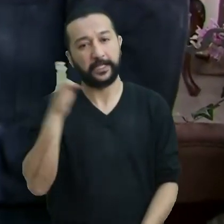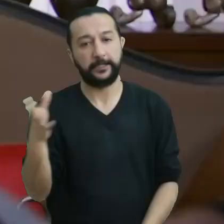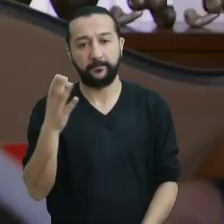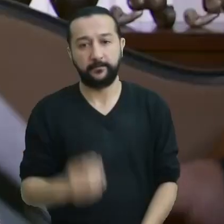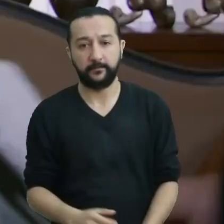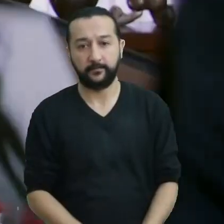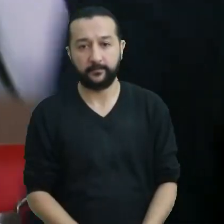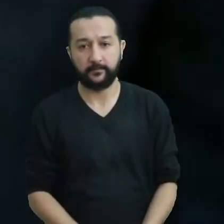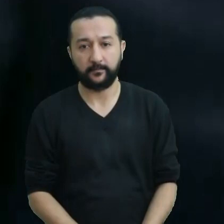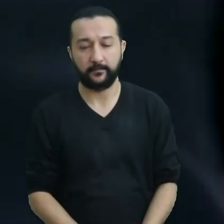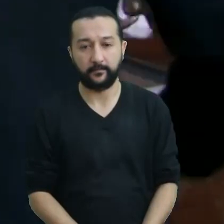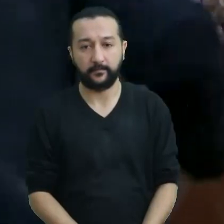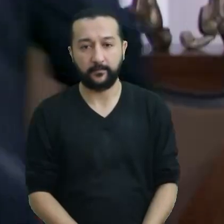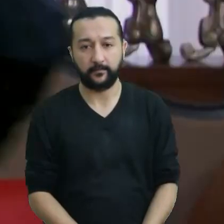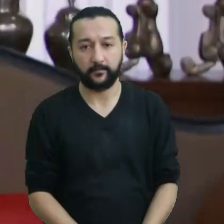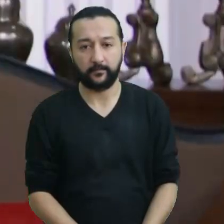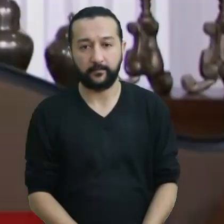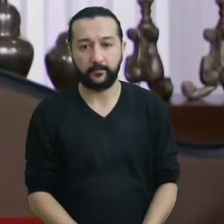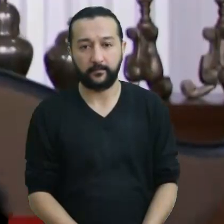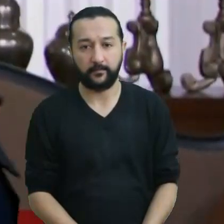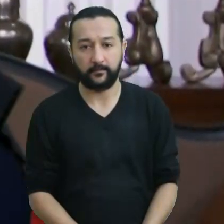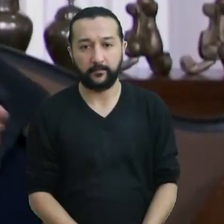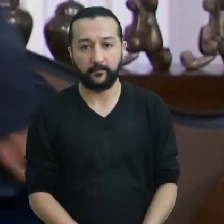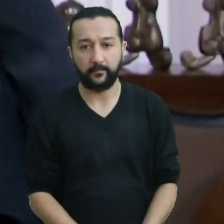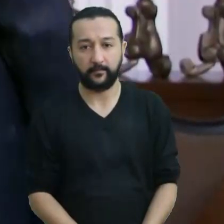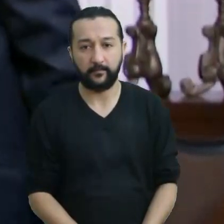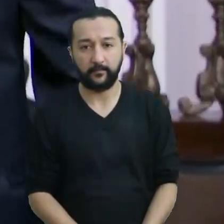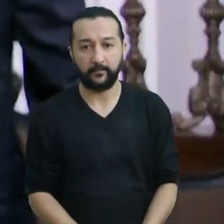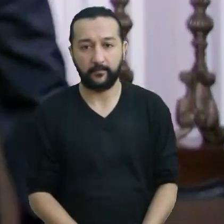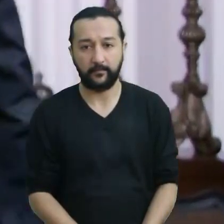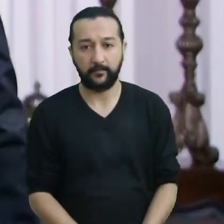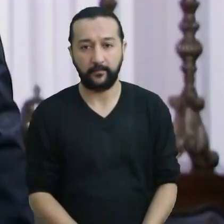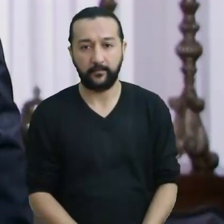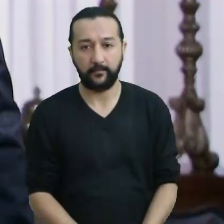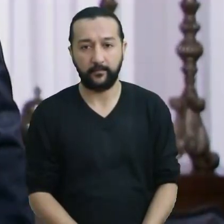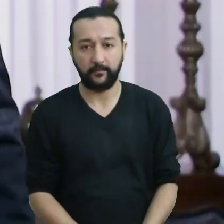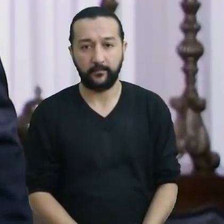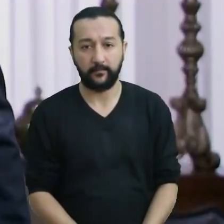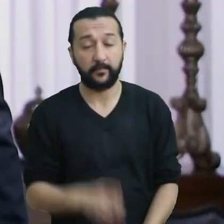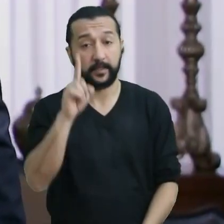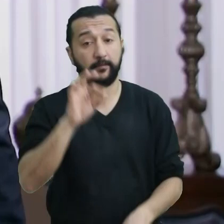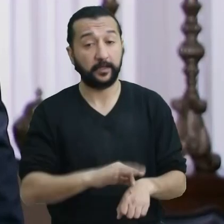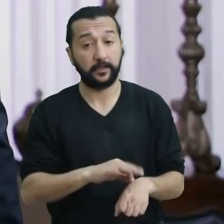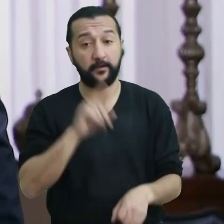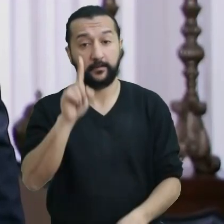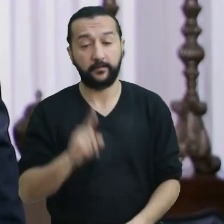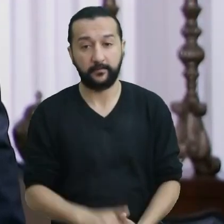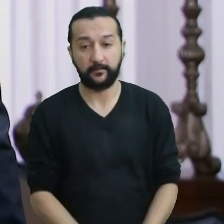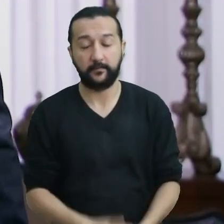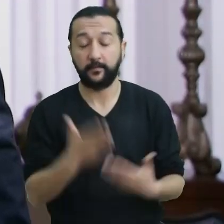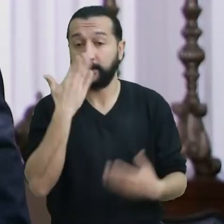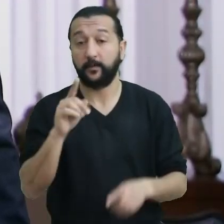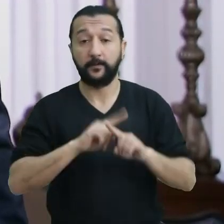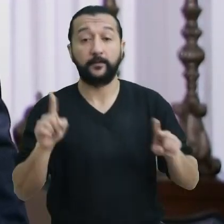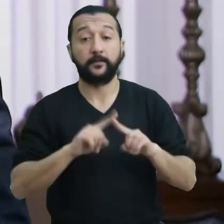ya. Fotoğrafı götürüp sehpanın üzerine bıraktı. Tam arkasını dönmüş gidiyordu ki... Bir dakika ya. Yok